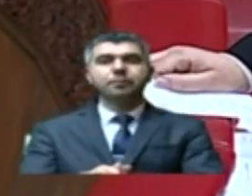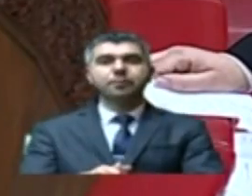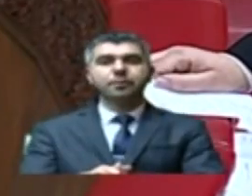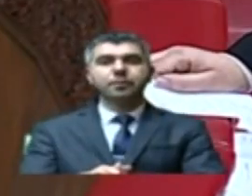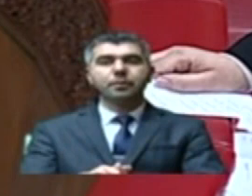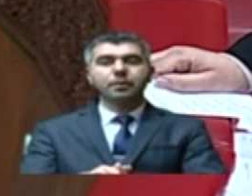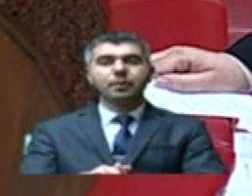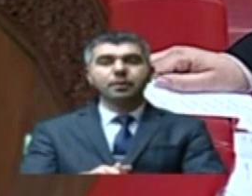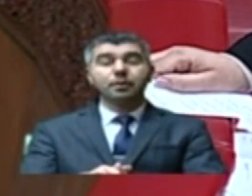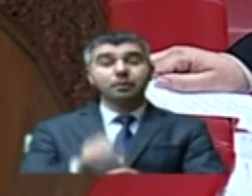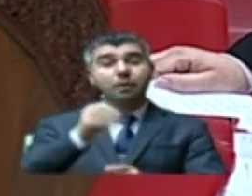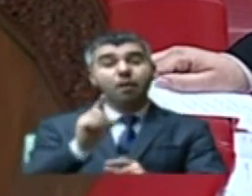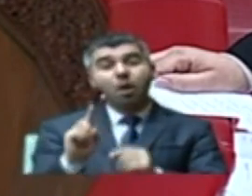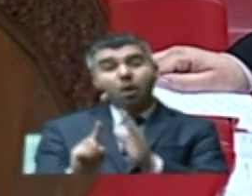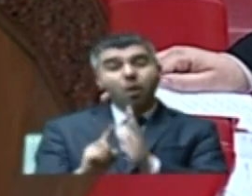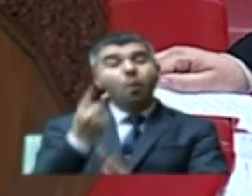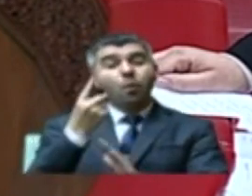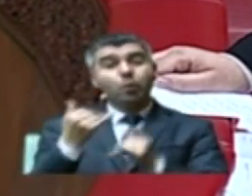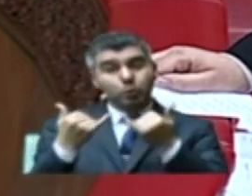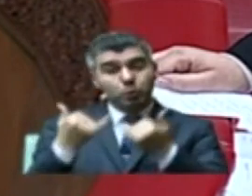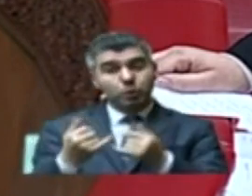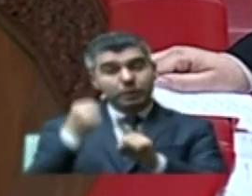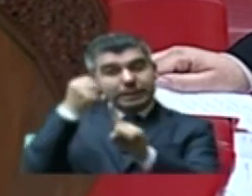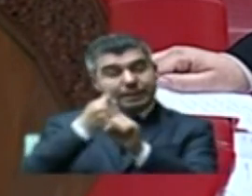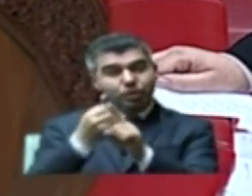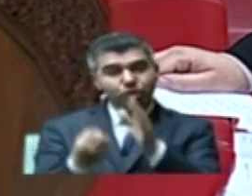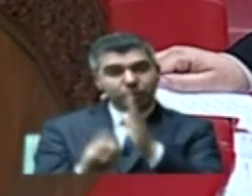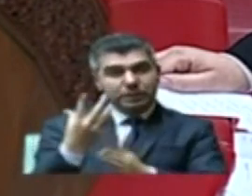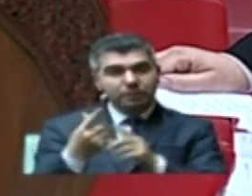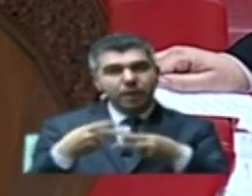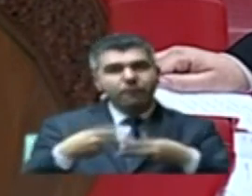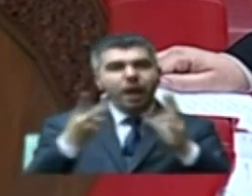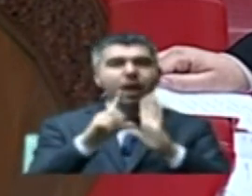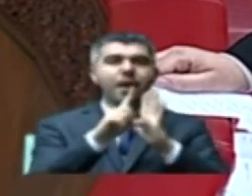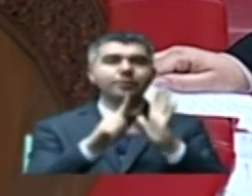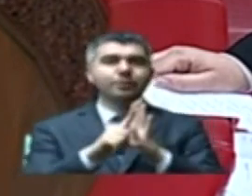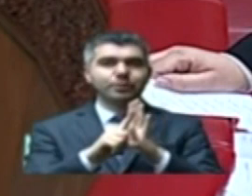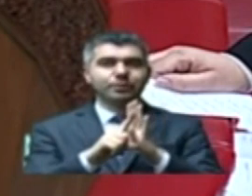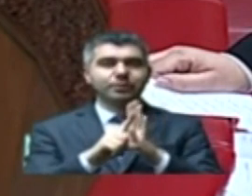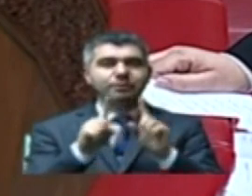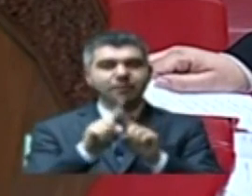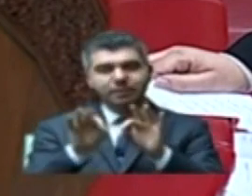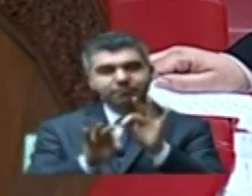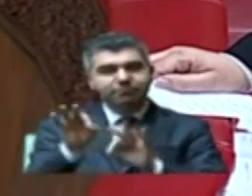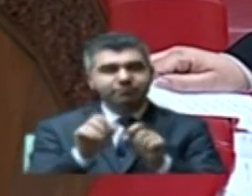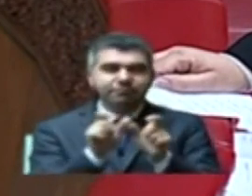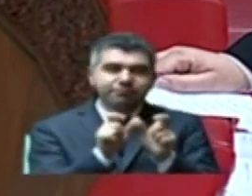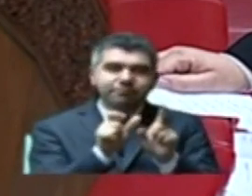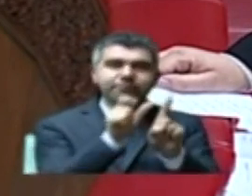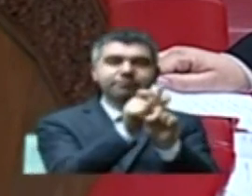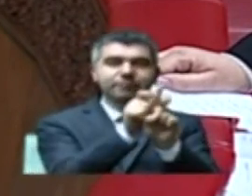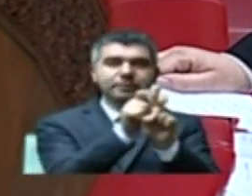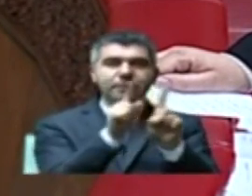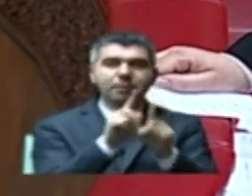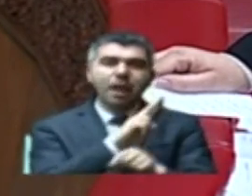أجل أول شيء اللي خصنا اليوم نعملوا عليه هو إخراج القانون، لأن هذا القانون غادي يساهم في تنظيم القطاع. فالقطاع ملي كنطرحوا مشكل